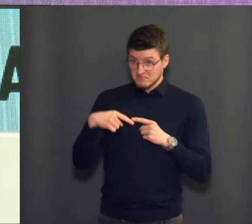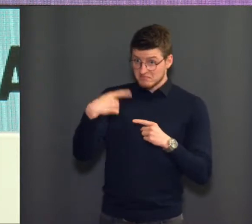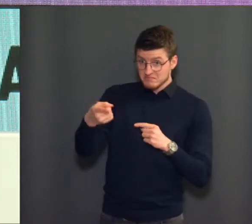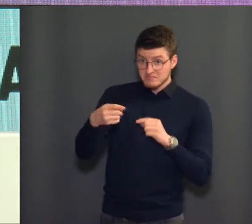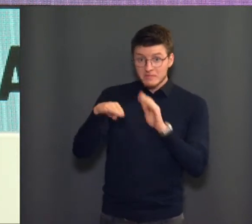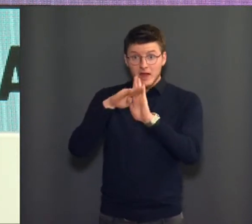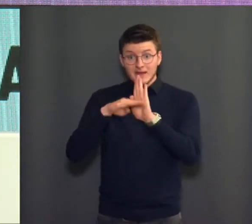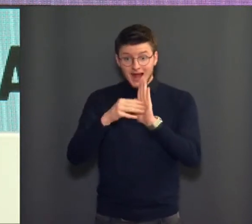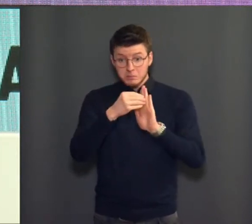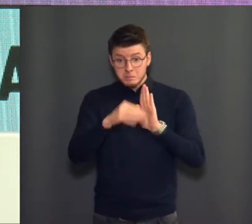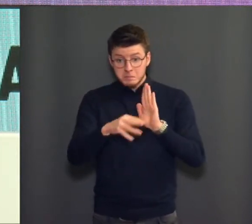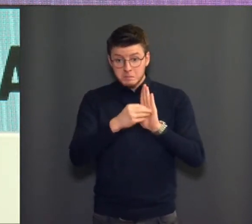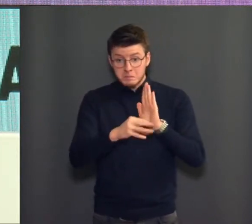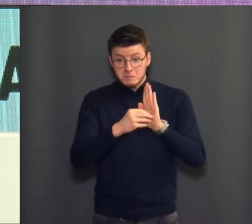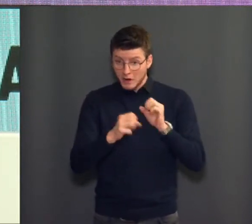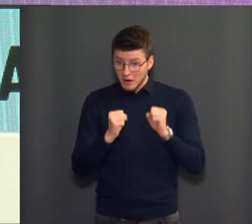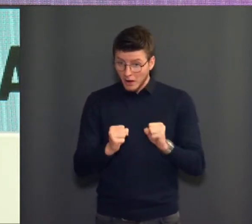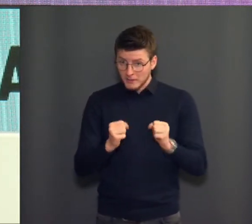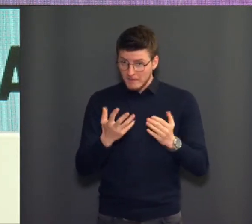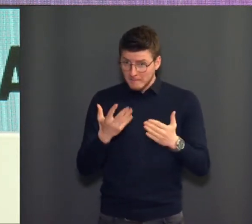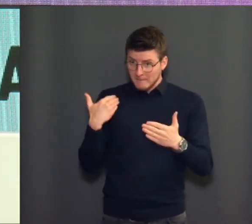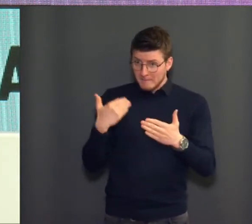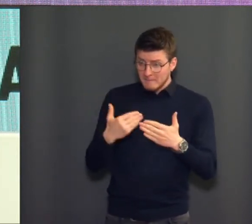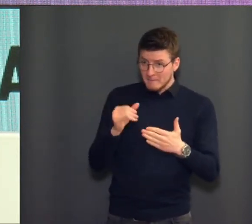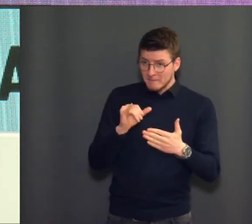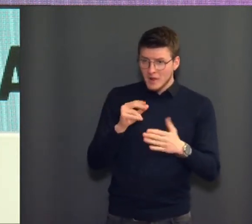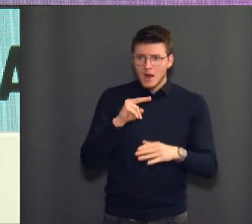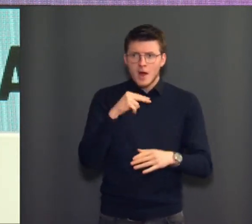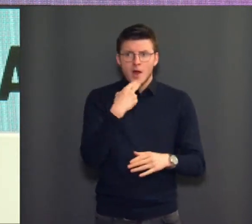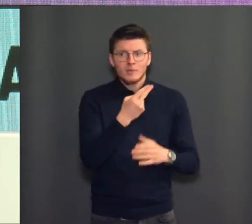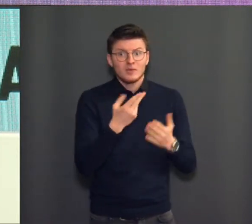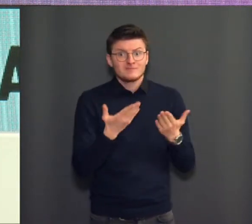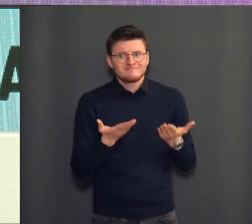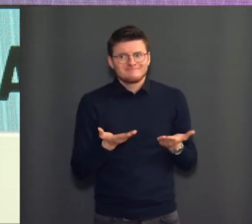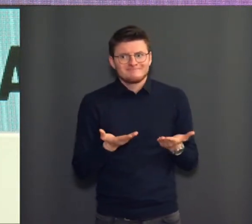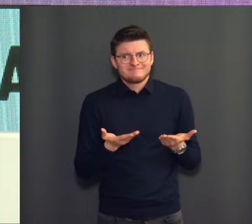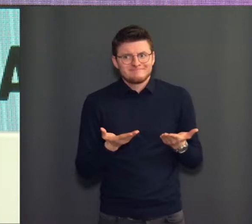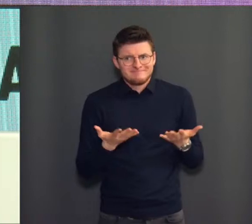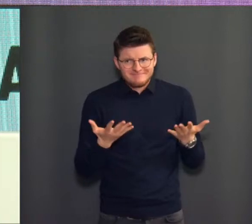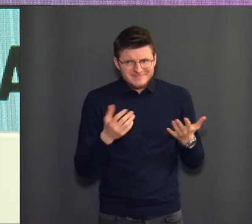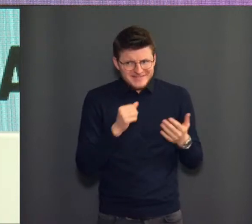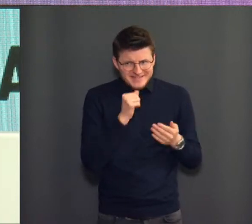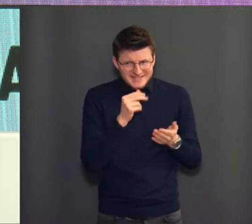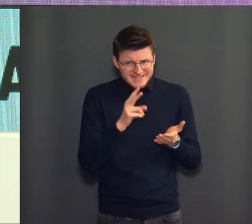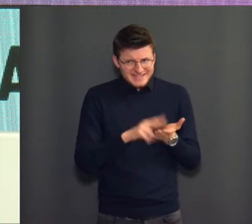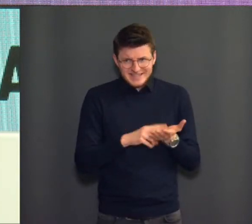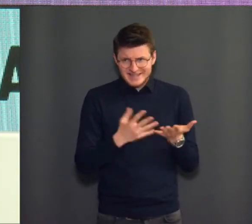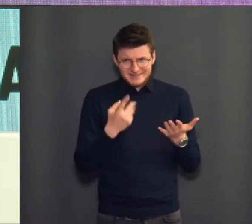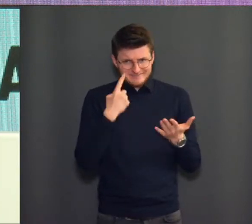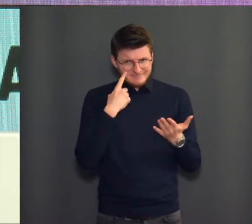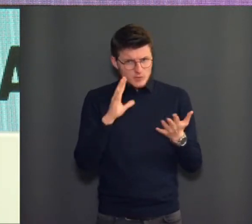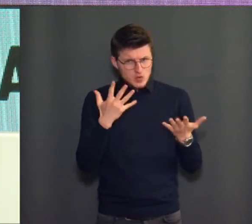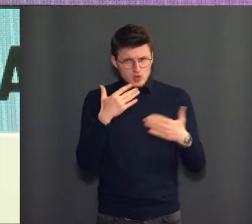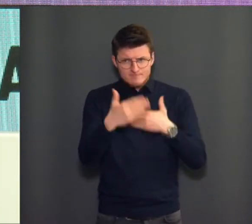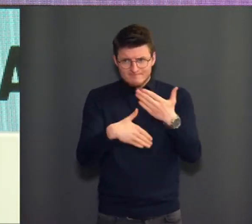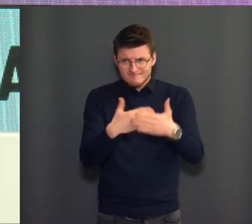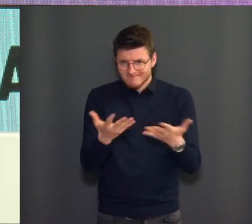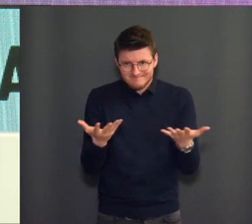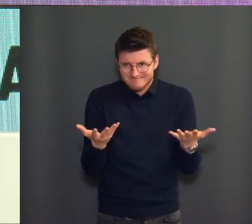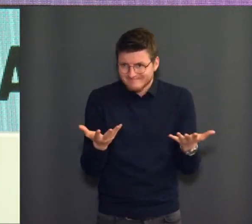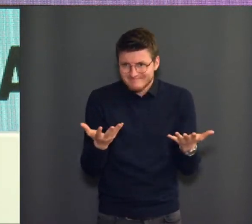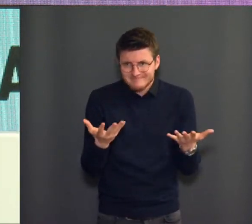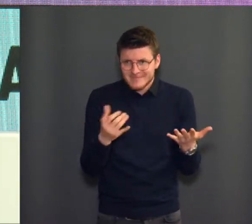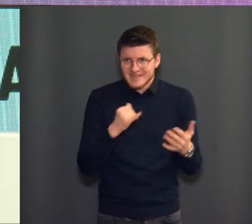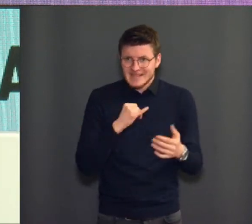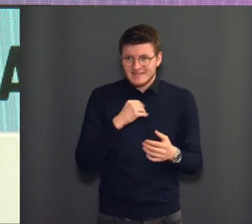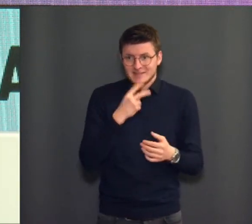voorspellingen voor de komende weken zijn onzeker. Er zijn in essentie 2 grote scenario's. Een pessimistisch